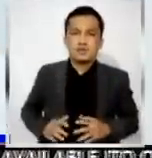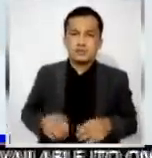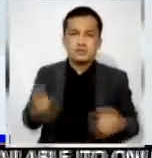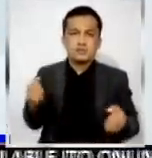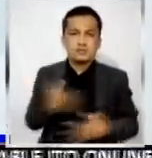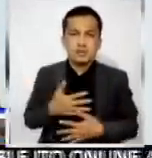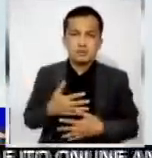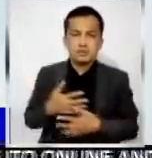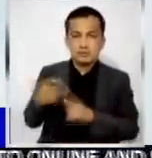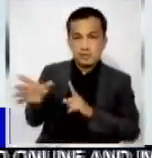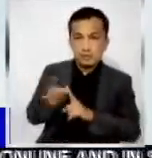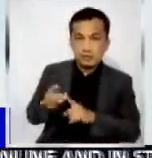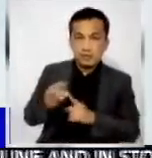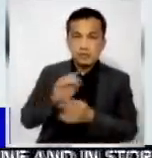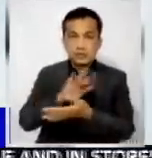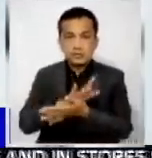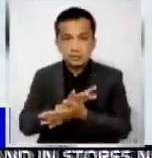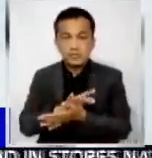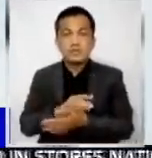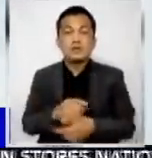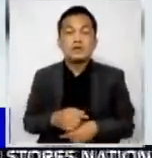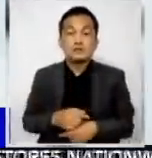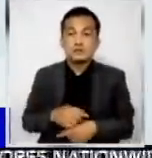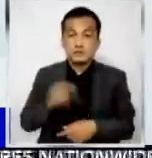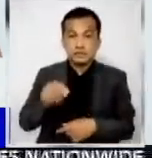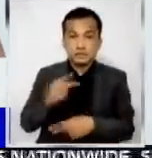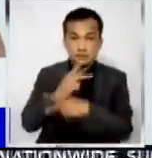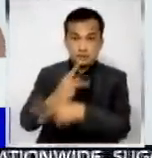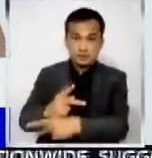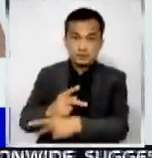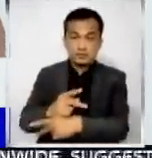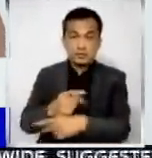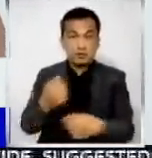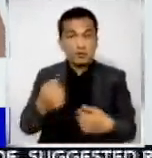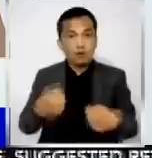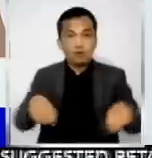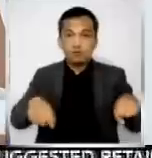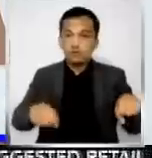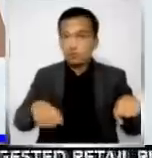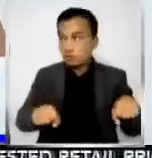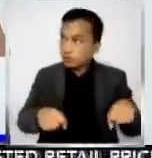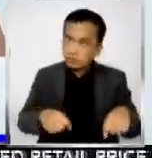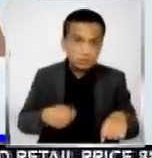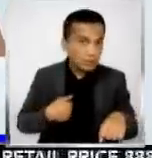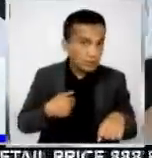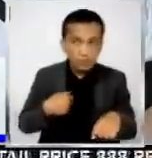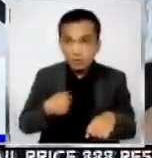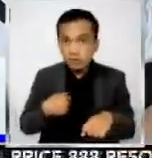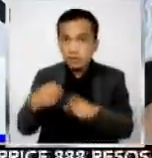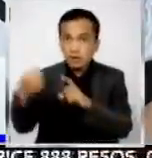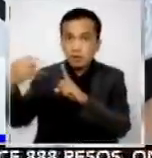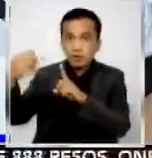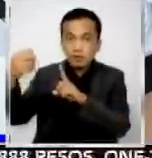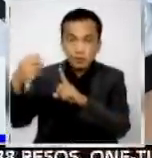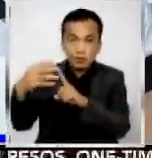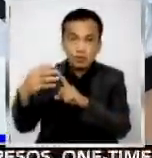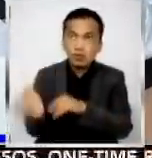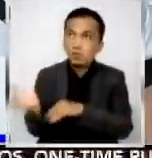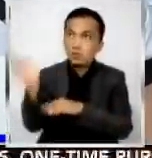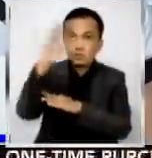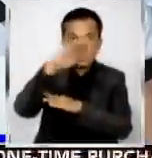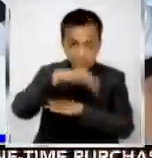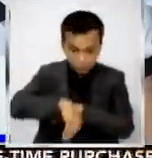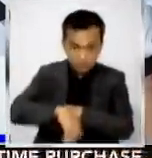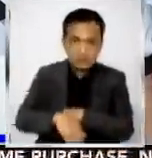protection kasi bilang driver, nasa kalsada kami, open kami, mula morning till night eh. Kung sino-sino rin